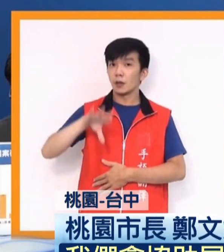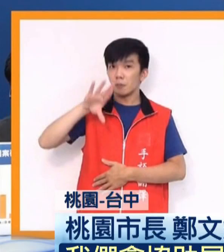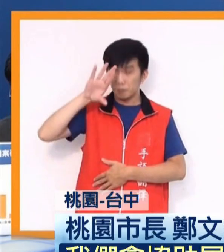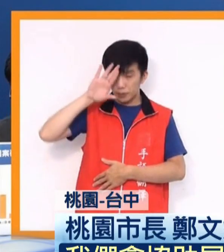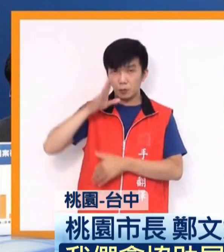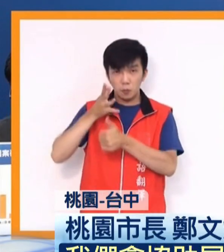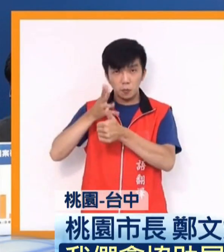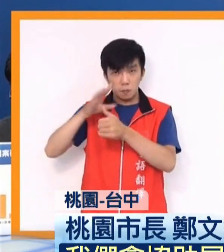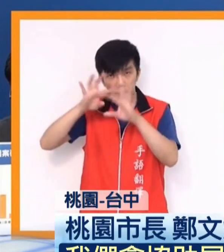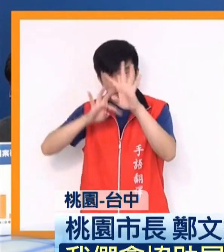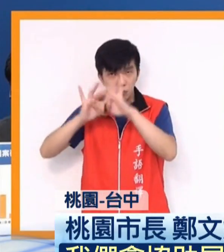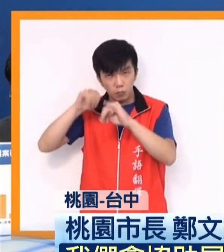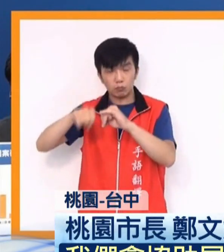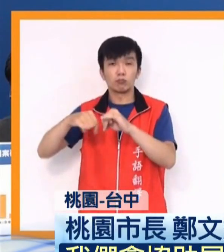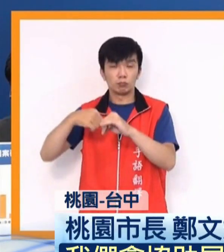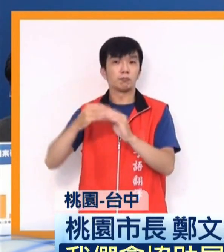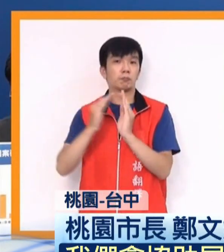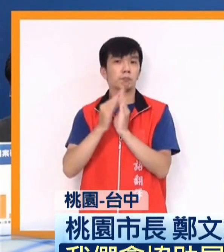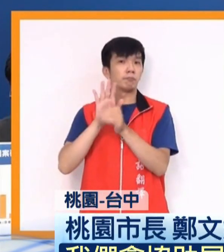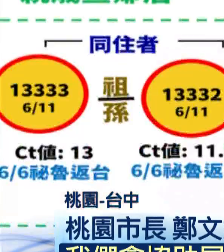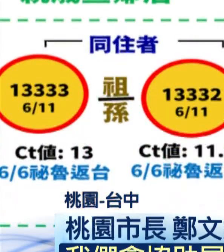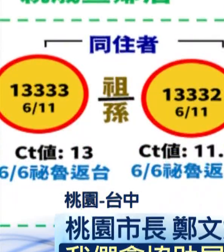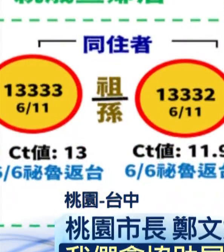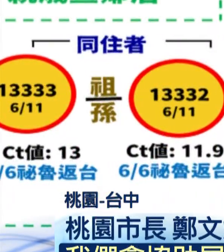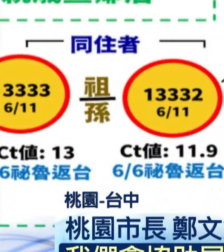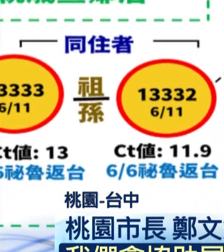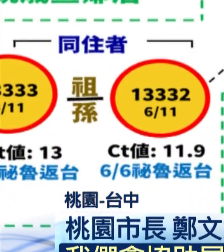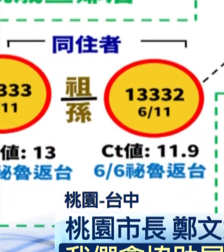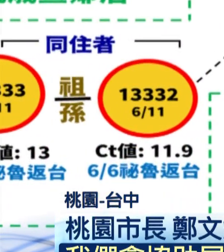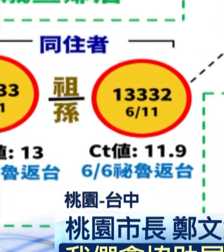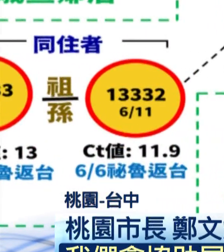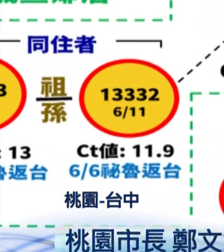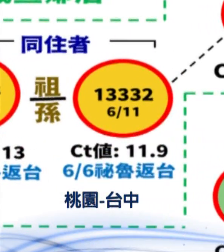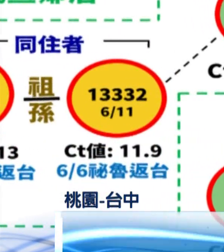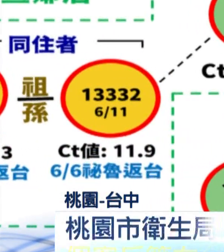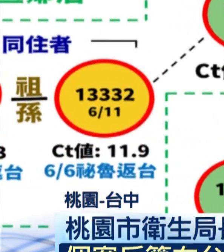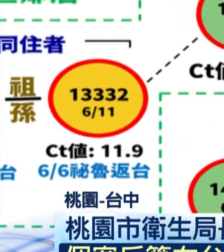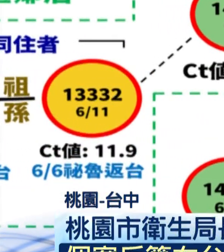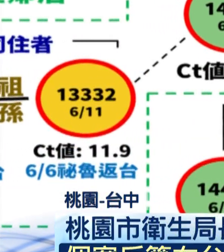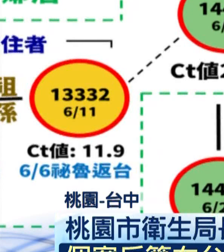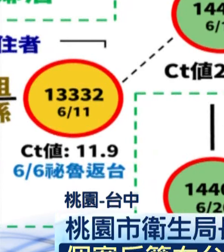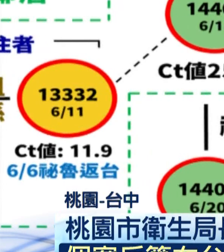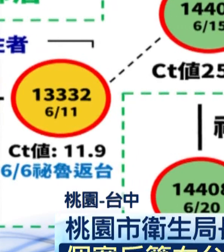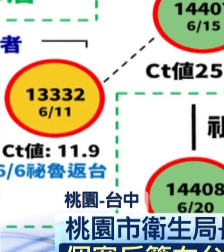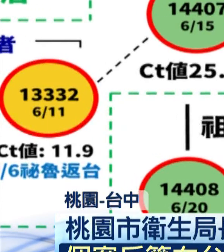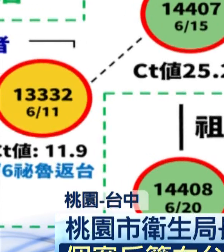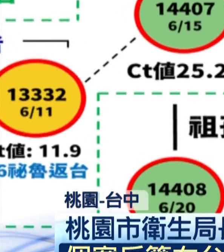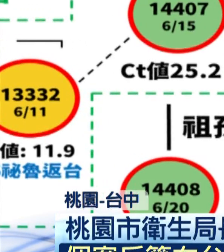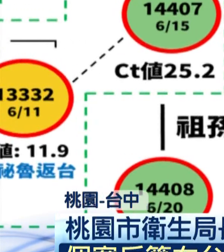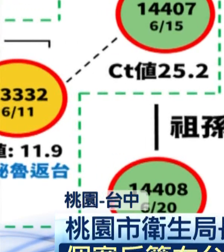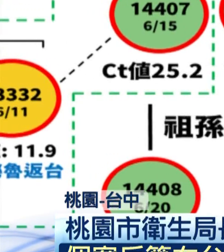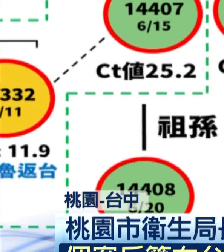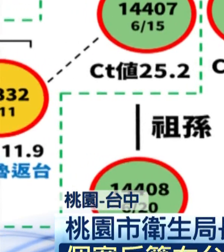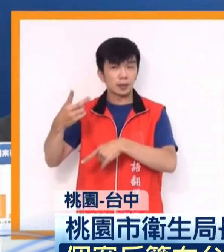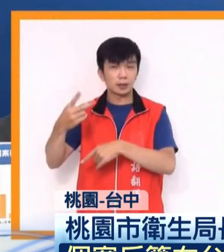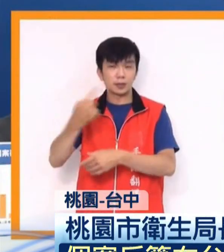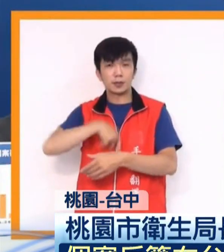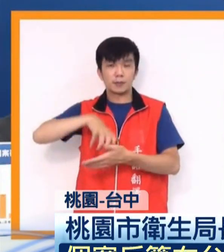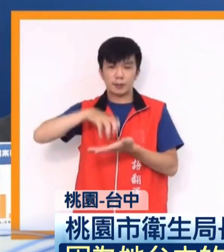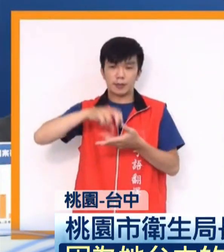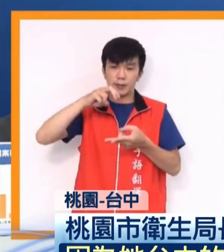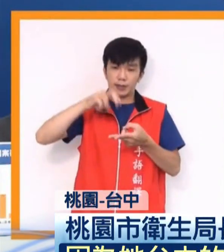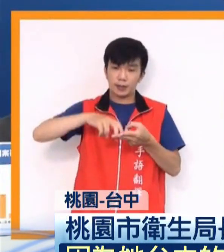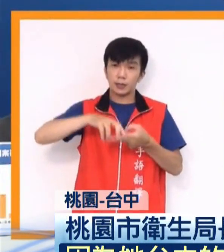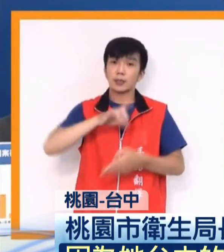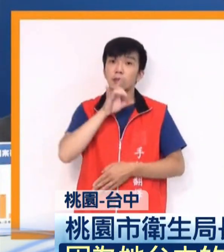我们会协助台屏东县政府。 个案是住户籍在台中，那因为他台中的家没